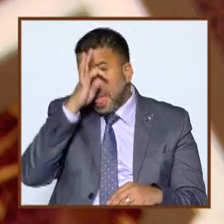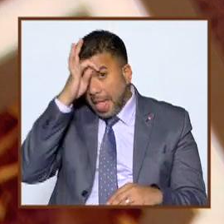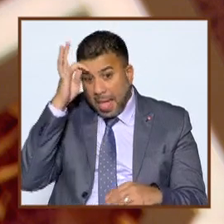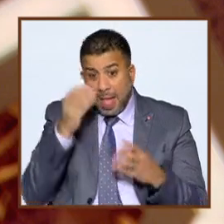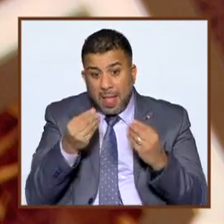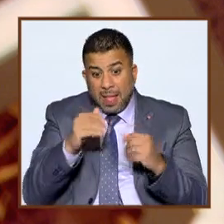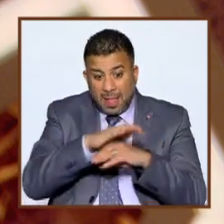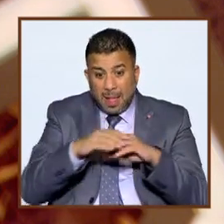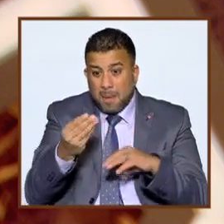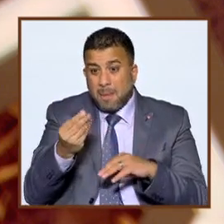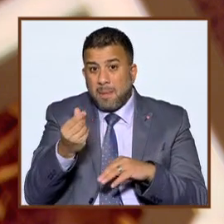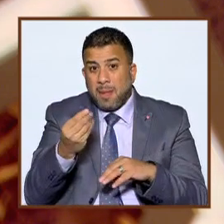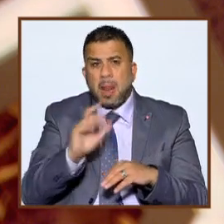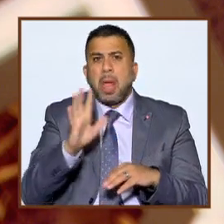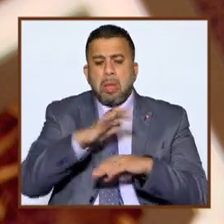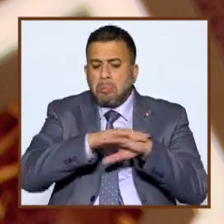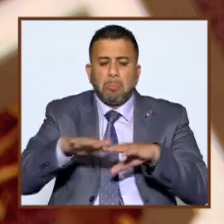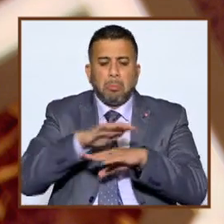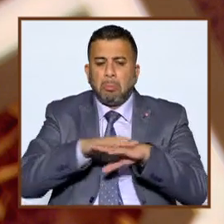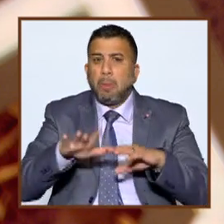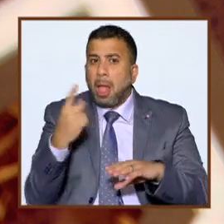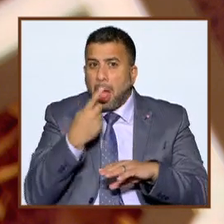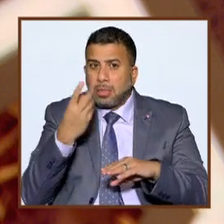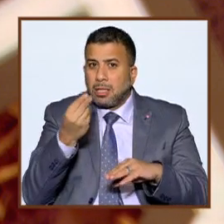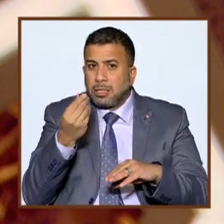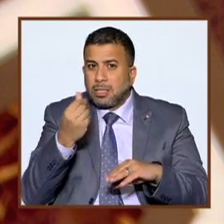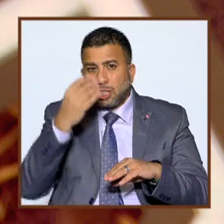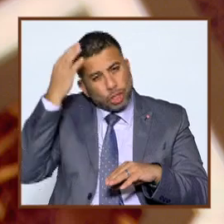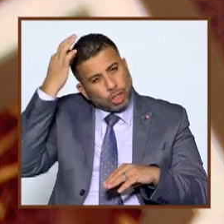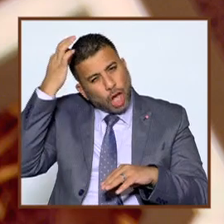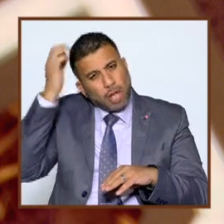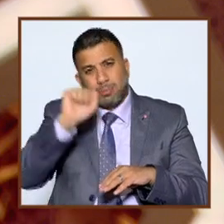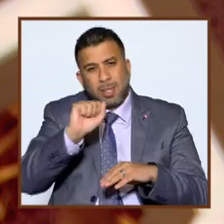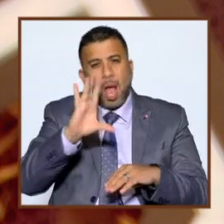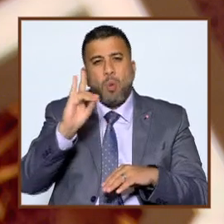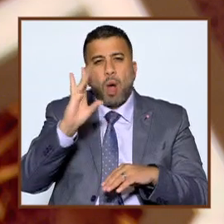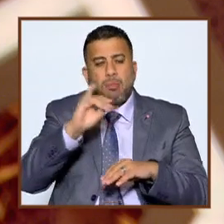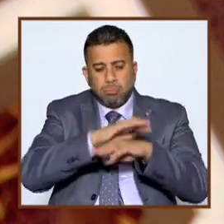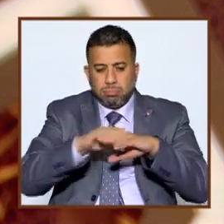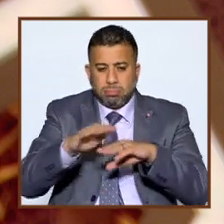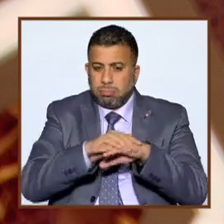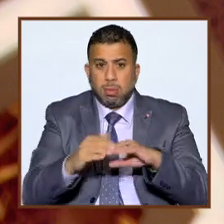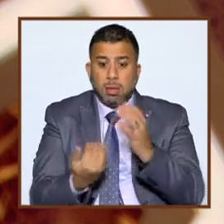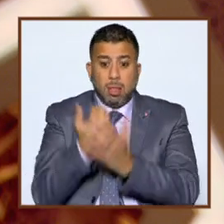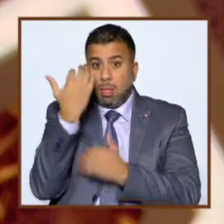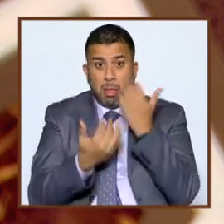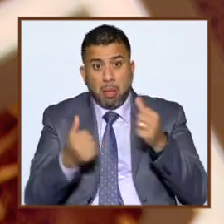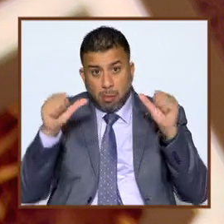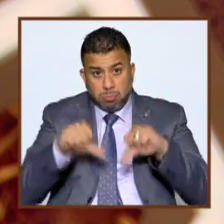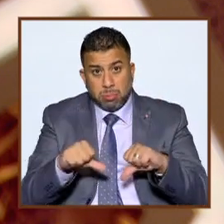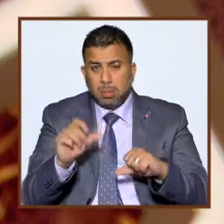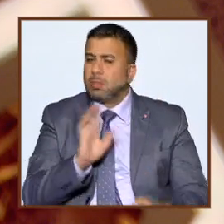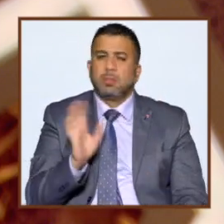مثلا، وإنما مس شعره، فإن هذا لا ينتقض الوضوء ولا يجب على